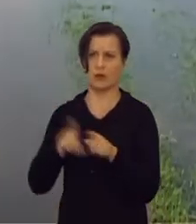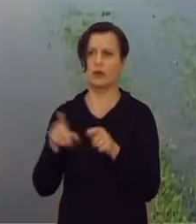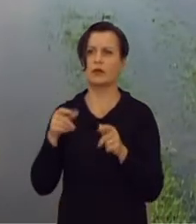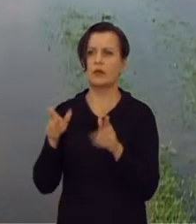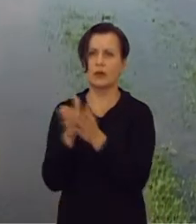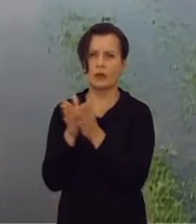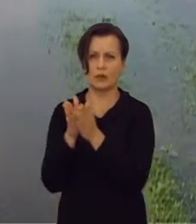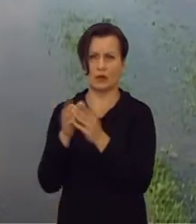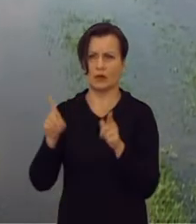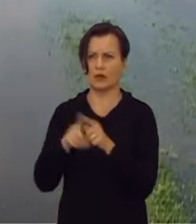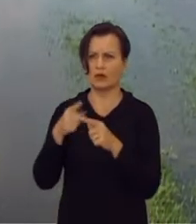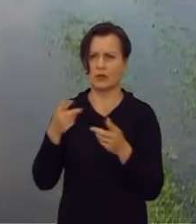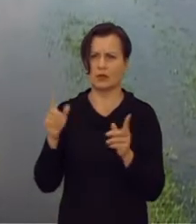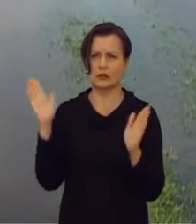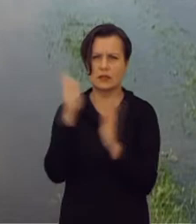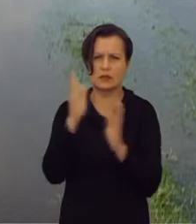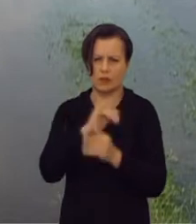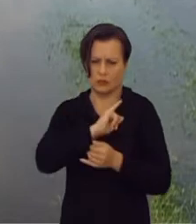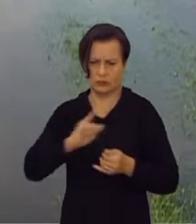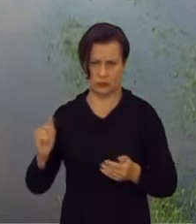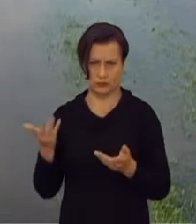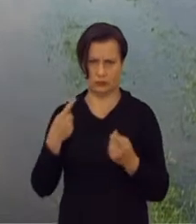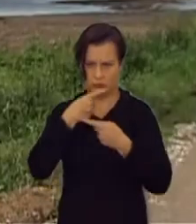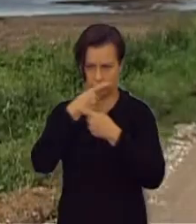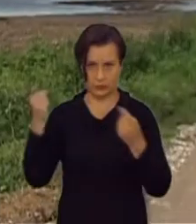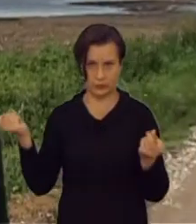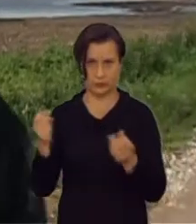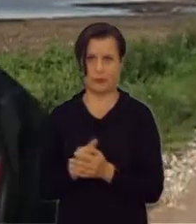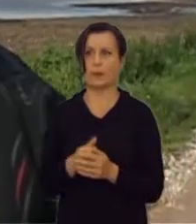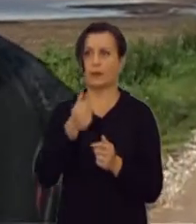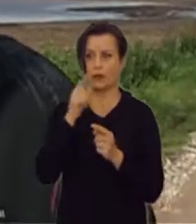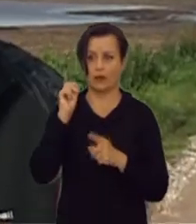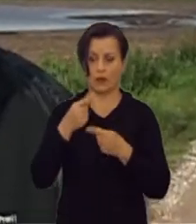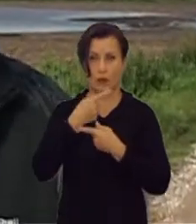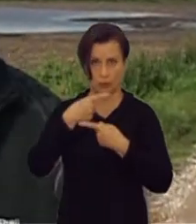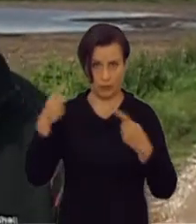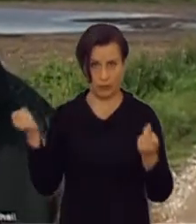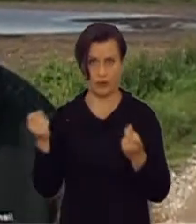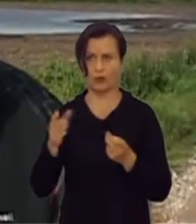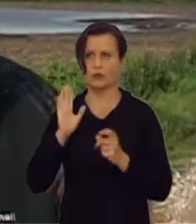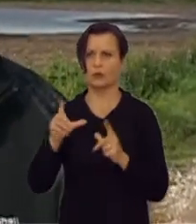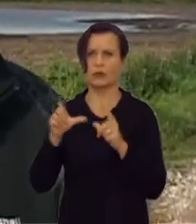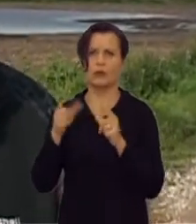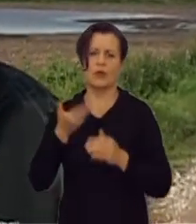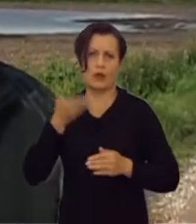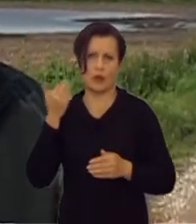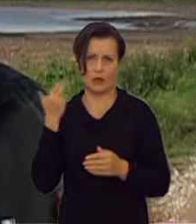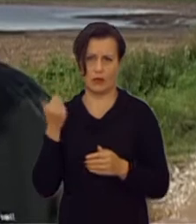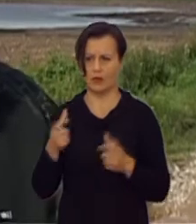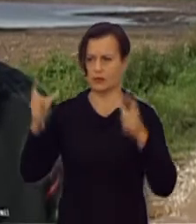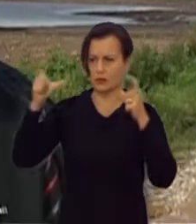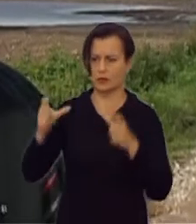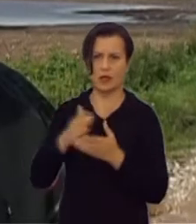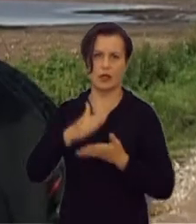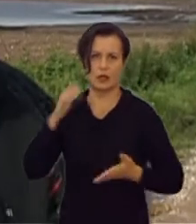ekstremalią situaciją rajone. Ką tai reikštų ūkininkams? Tai ūkininkams, jeigu paskelbtų, gal šiek tiek palengvintų, bent jau netaikytų